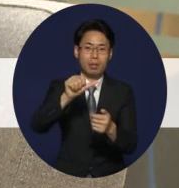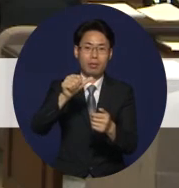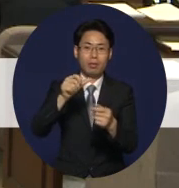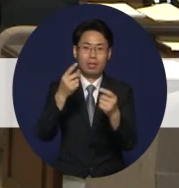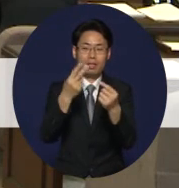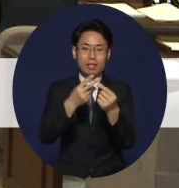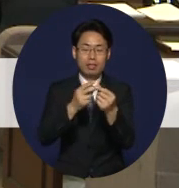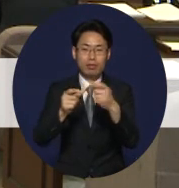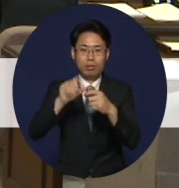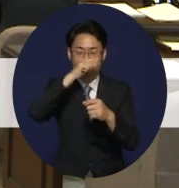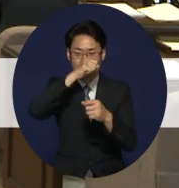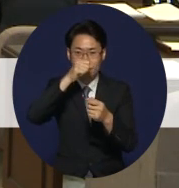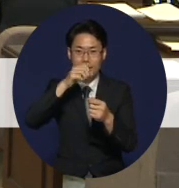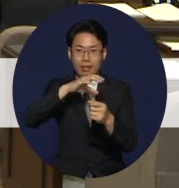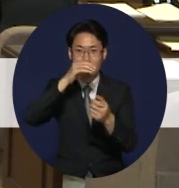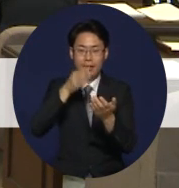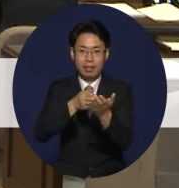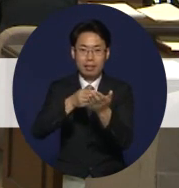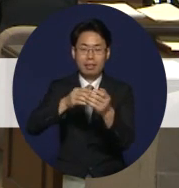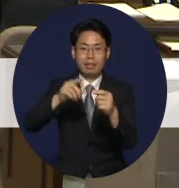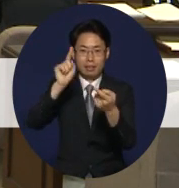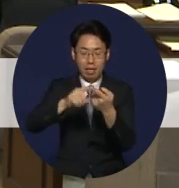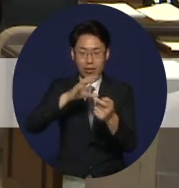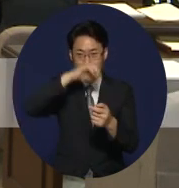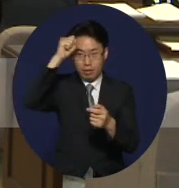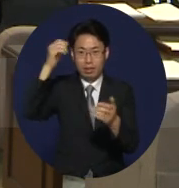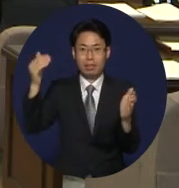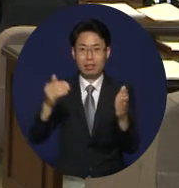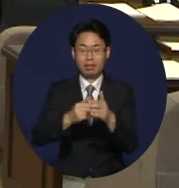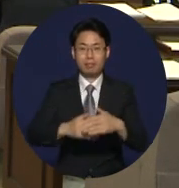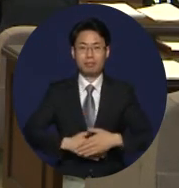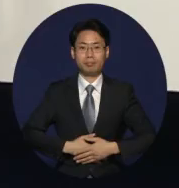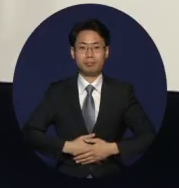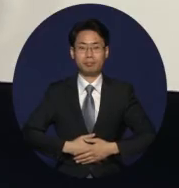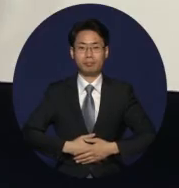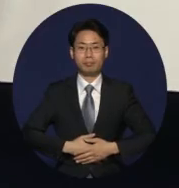2015년도 제2회 추경예산안을 원안 의결했습니다.